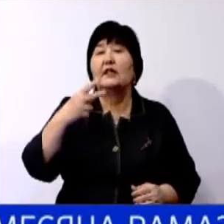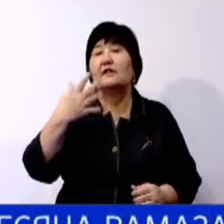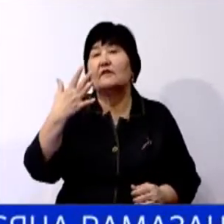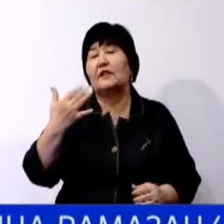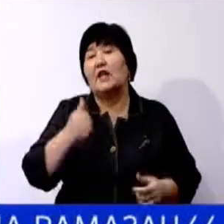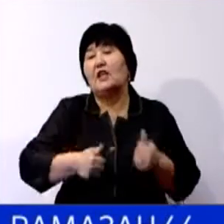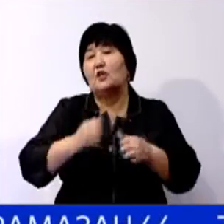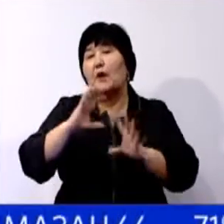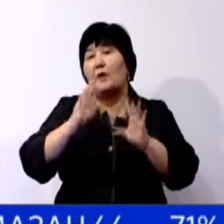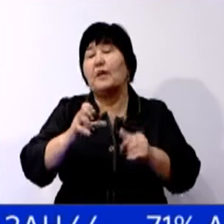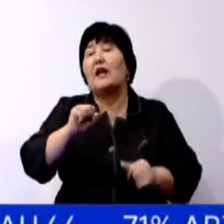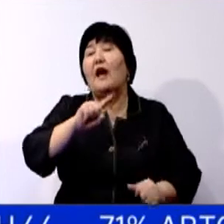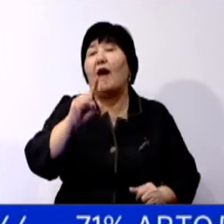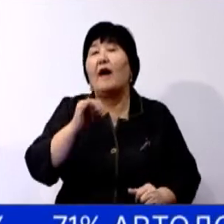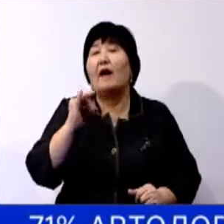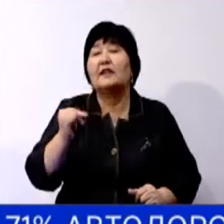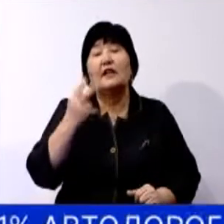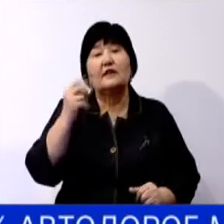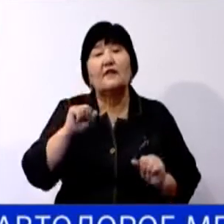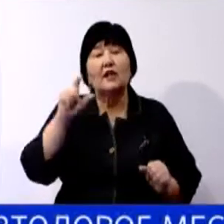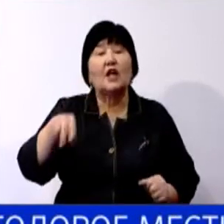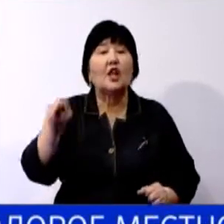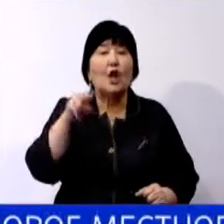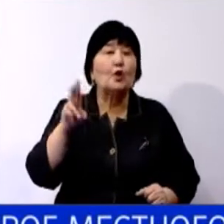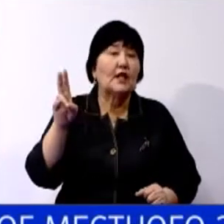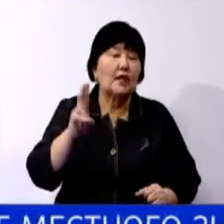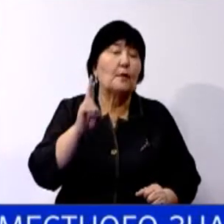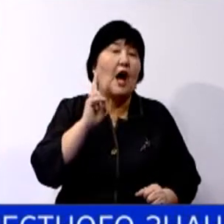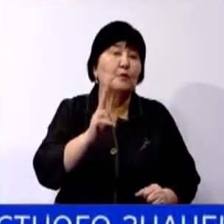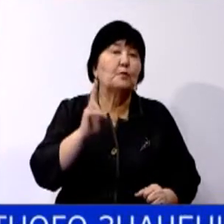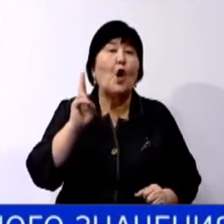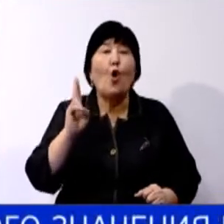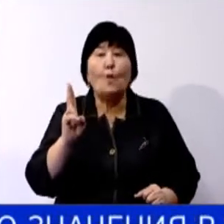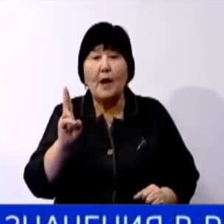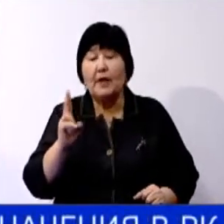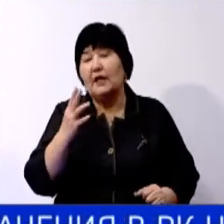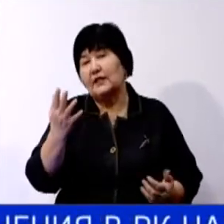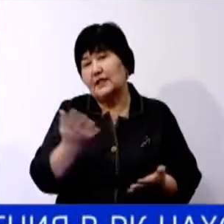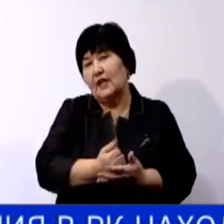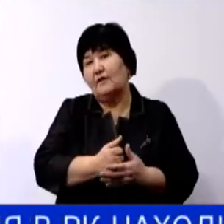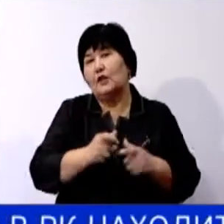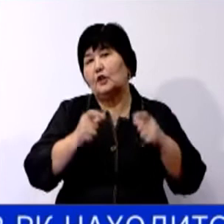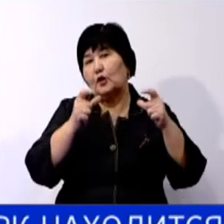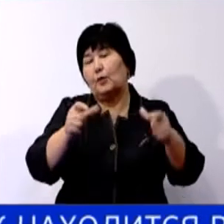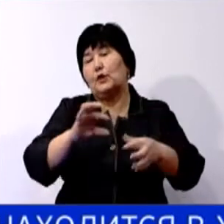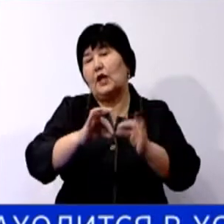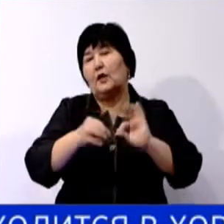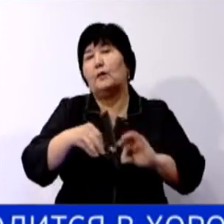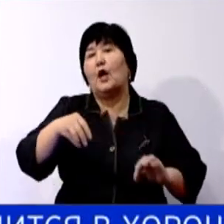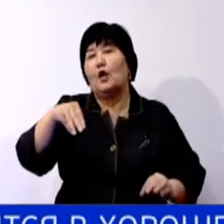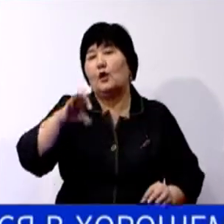на чемпионатах мира и азией два спортсмена daulet ниязбек их кам ши become кабаев завоевали путевку на олимпиаду в